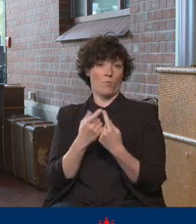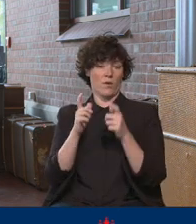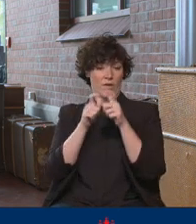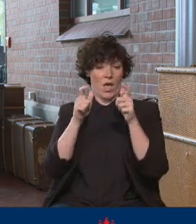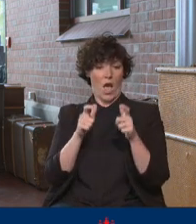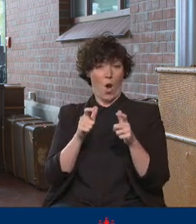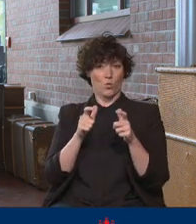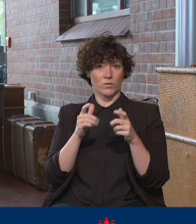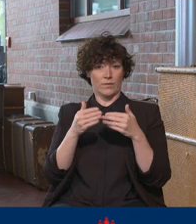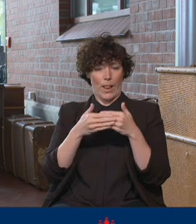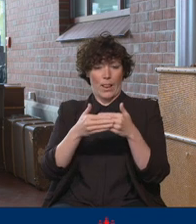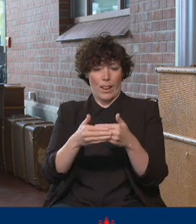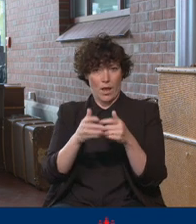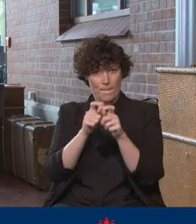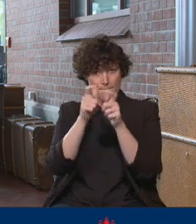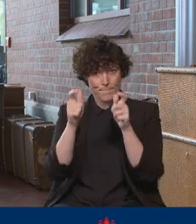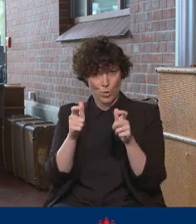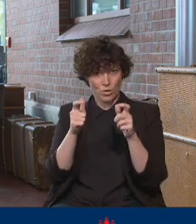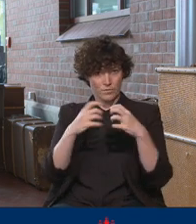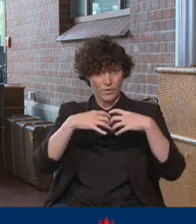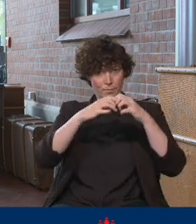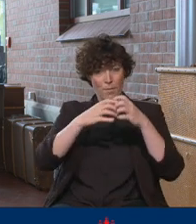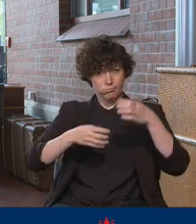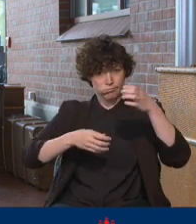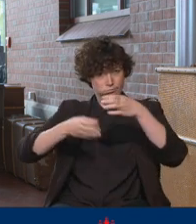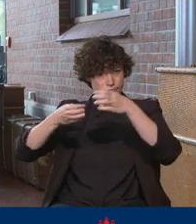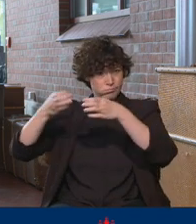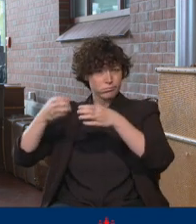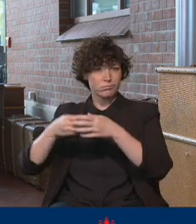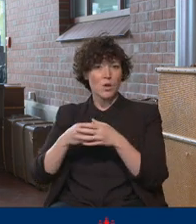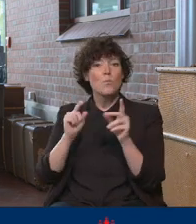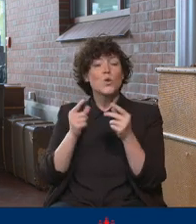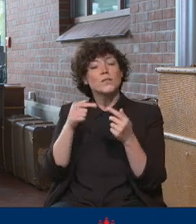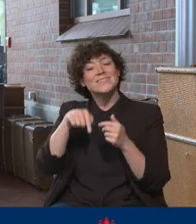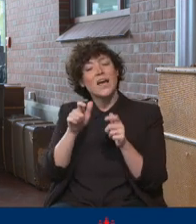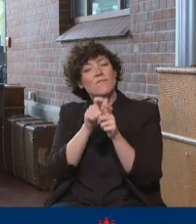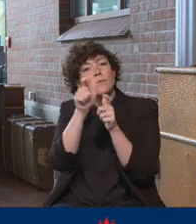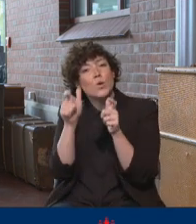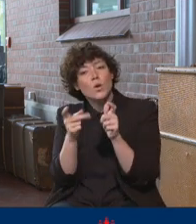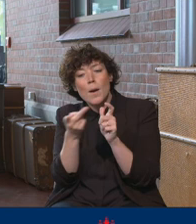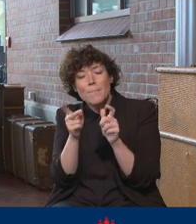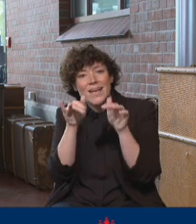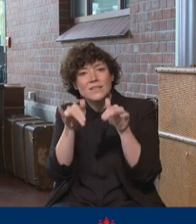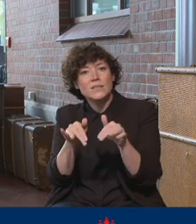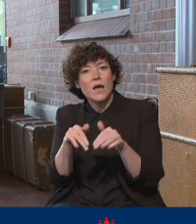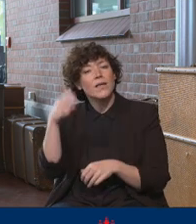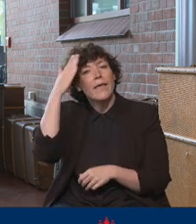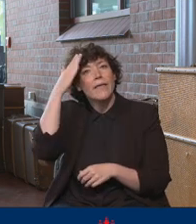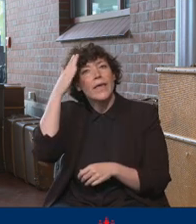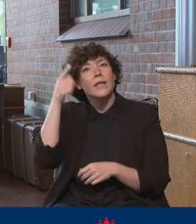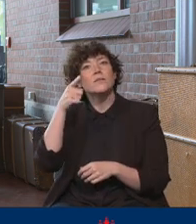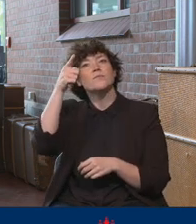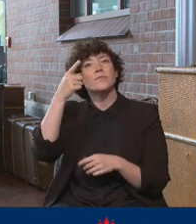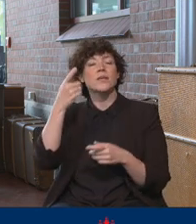zur brücke ran und selbst da wo wir zwischen den beiden brücken sind also momentan dieses bekannte haus oben links mit dem mercedes-stern